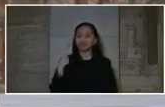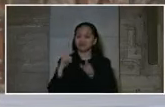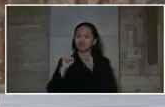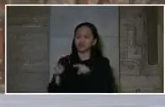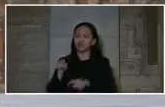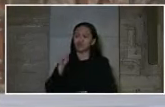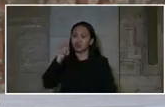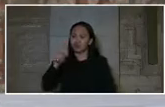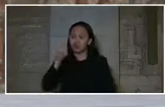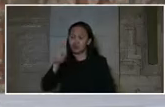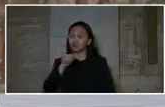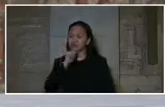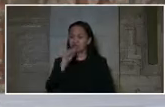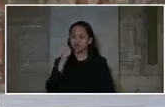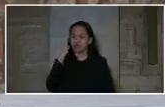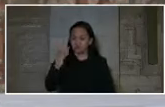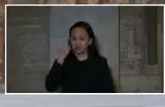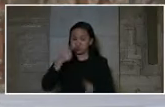lamang pangminsanan.